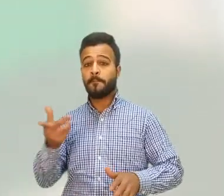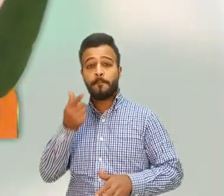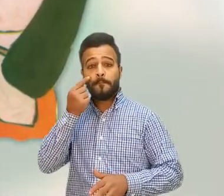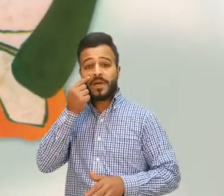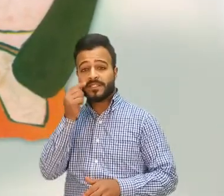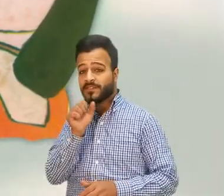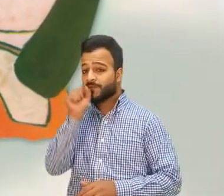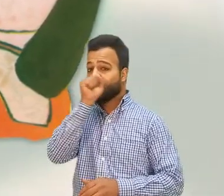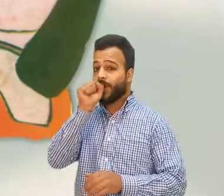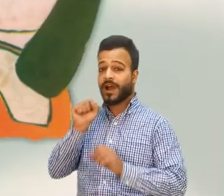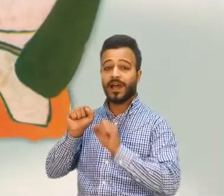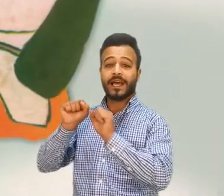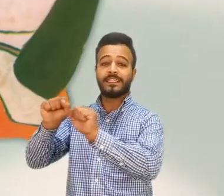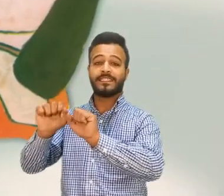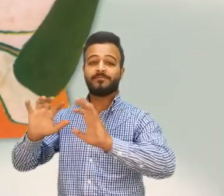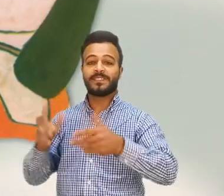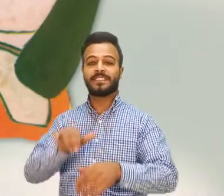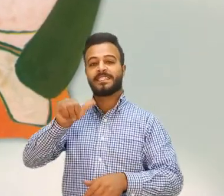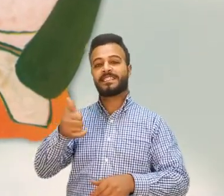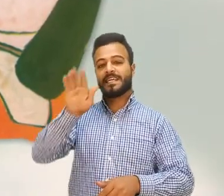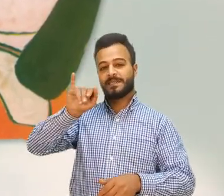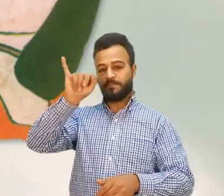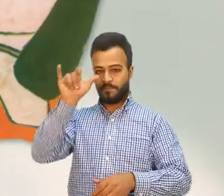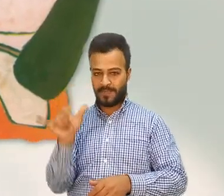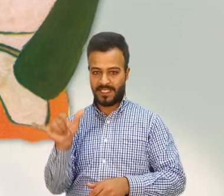من سيغني لياسمين؟